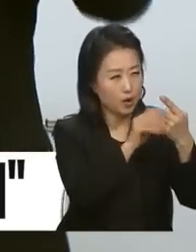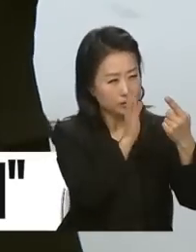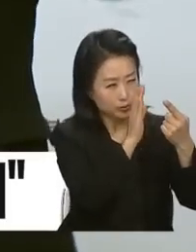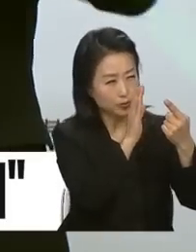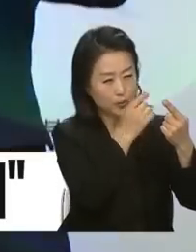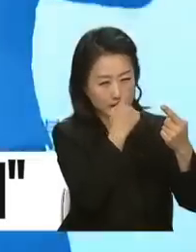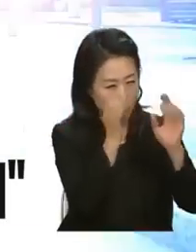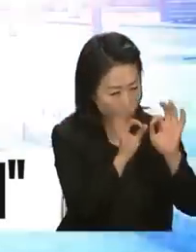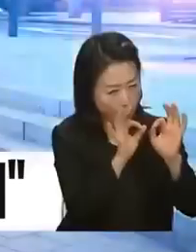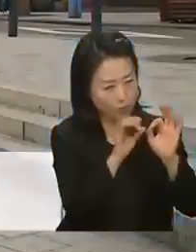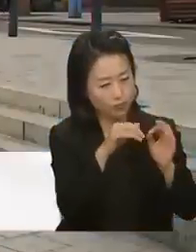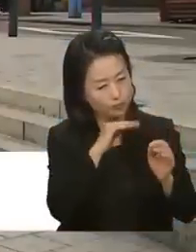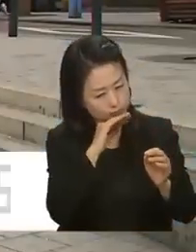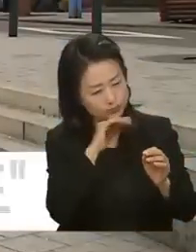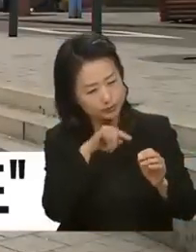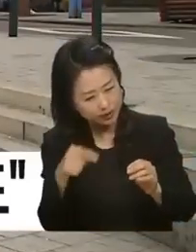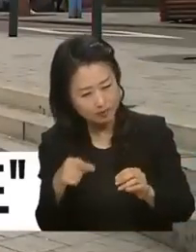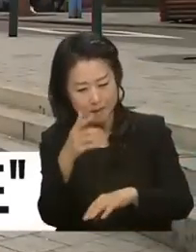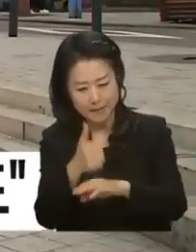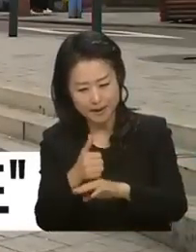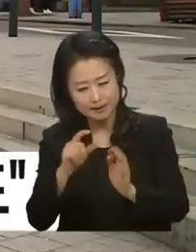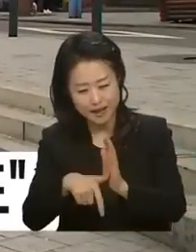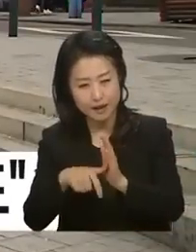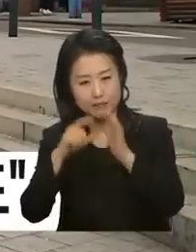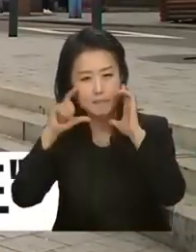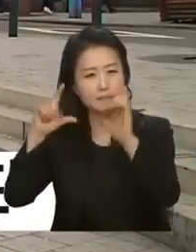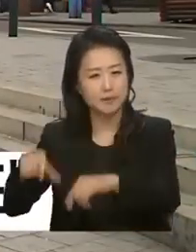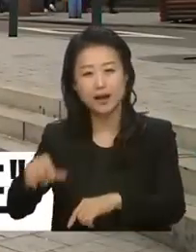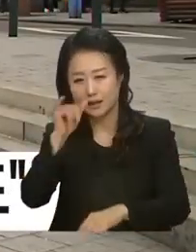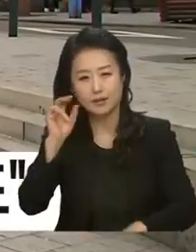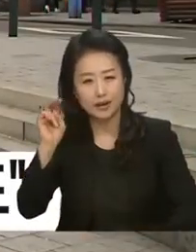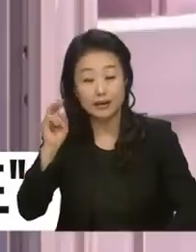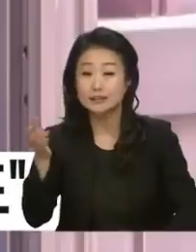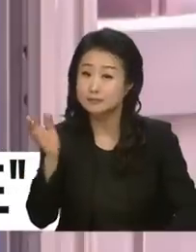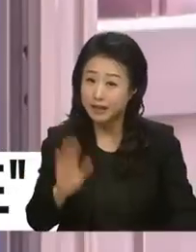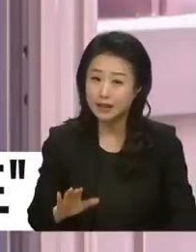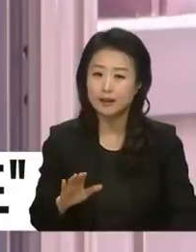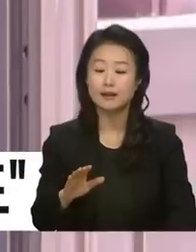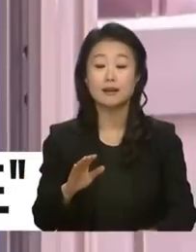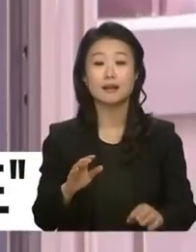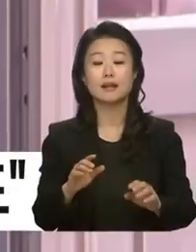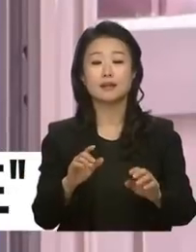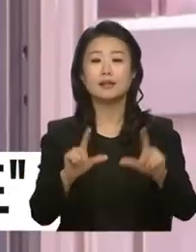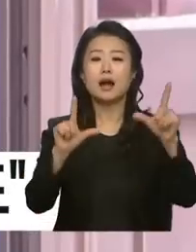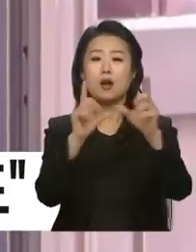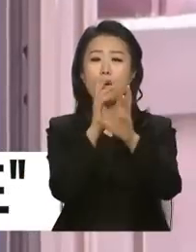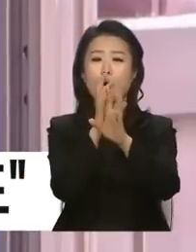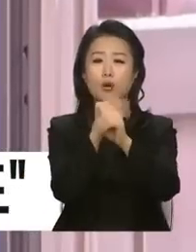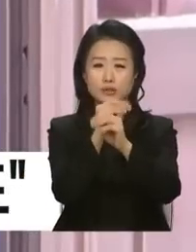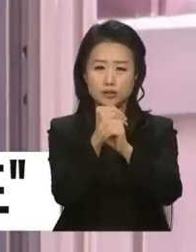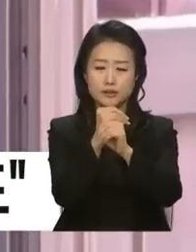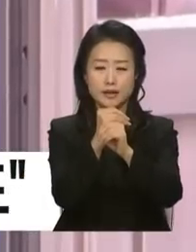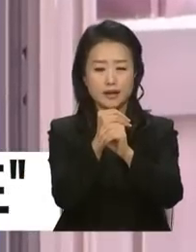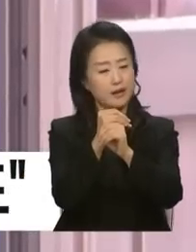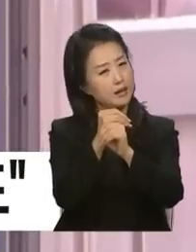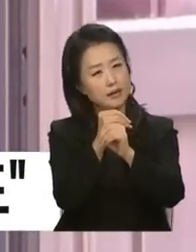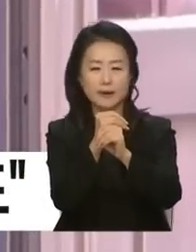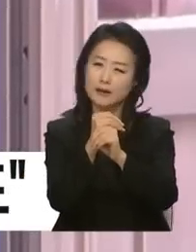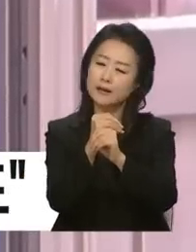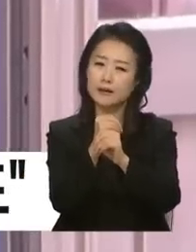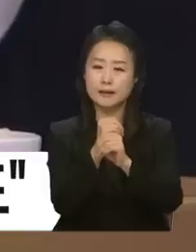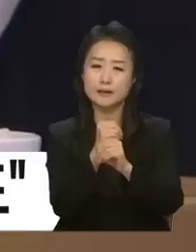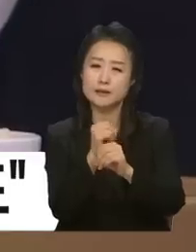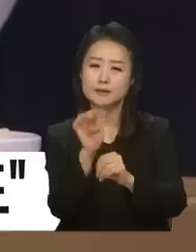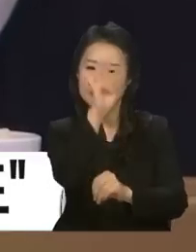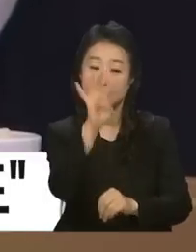얘기입니다. 하지만 정기석 국가감염병 위기 대응 자문위원장은 인위적인 노력을 위해 더 앞당길 수도